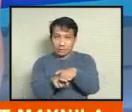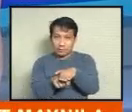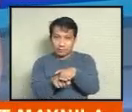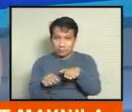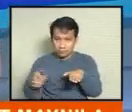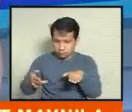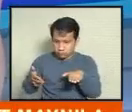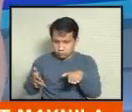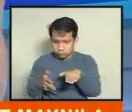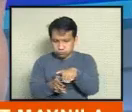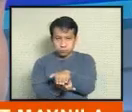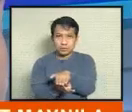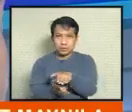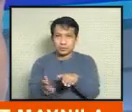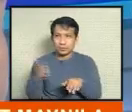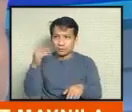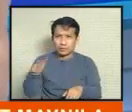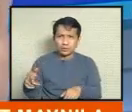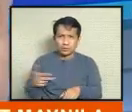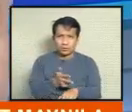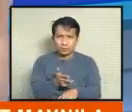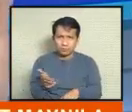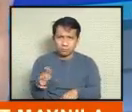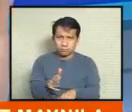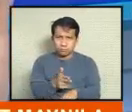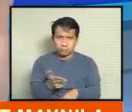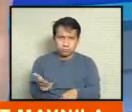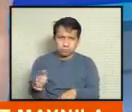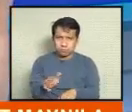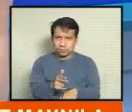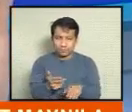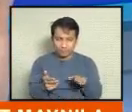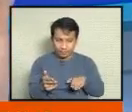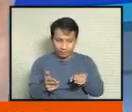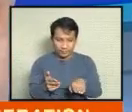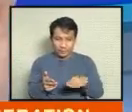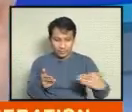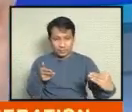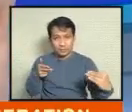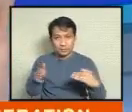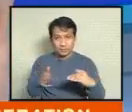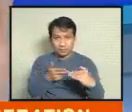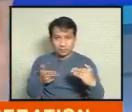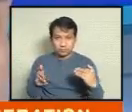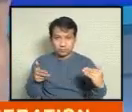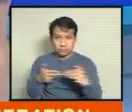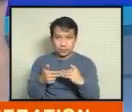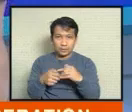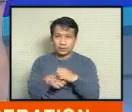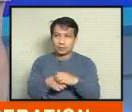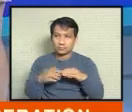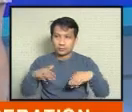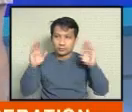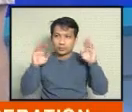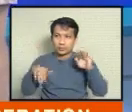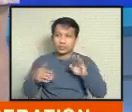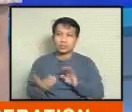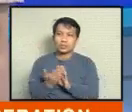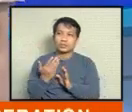Ayon sa investigasyon, paghewang-gewang ang motorsiklo ng mabangga ang kasalubong niyang truck. Sumuko ang truck driver at